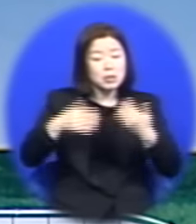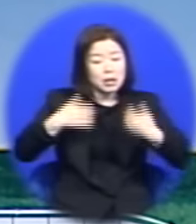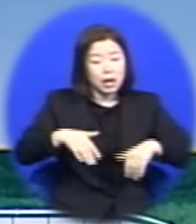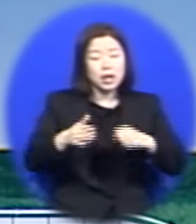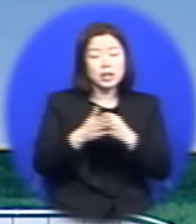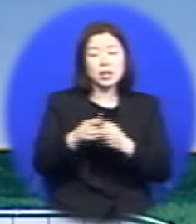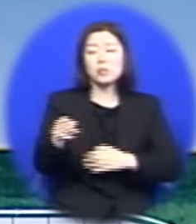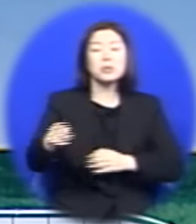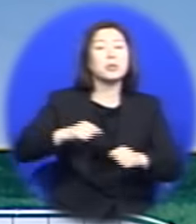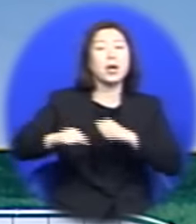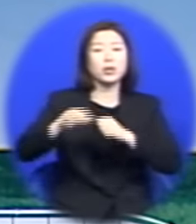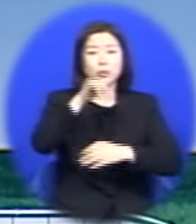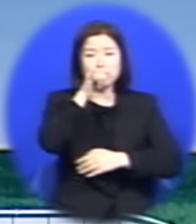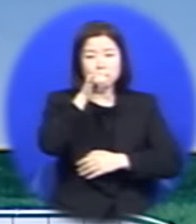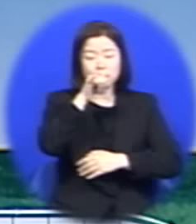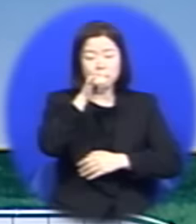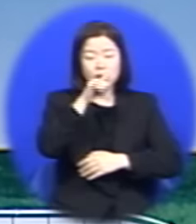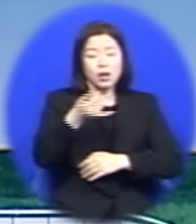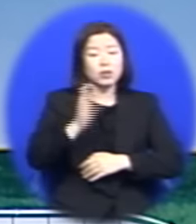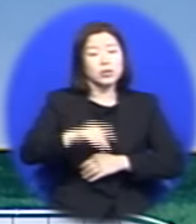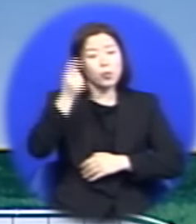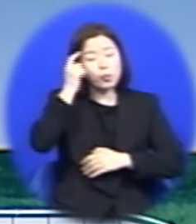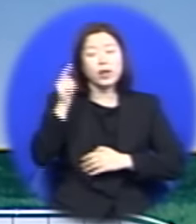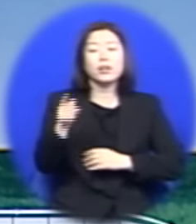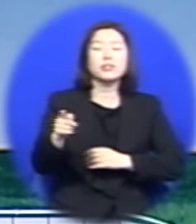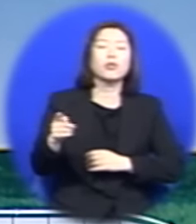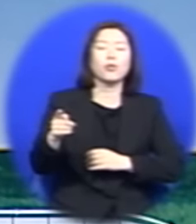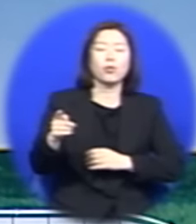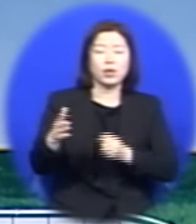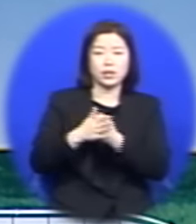것인데 어째서 그것을 가지고 비판하느냐?